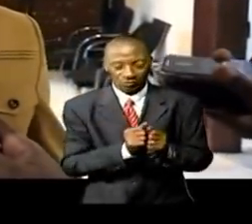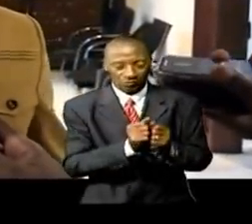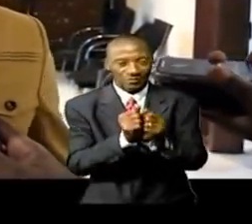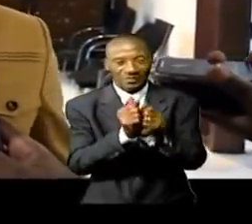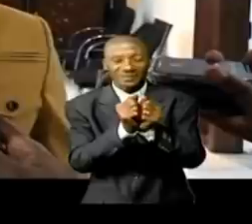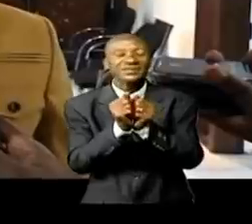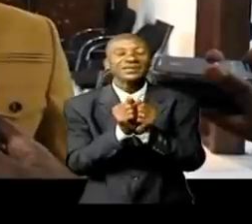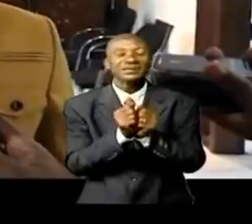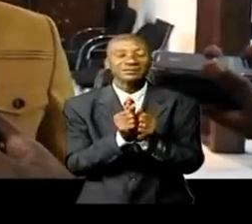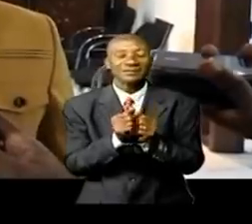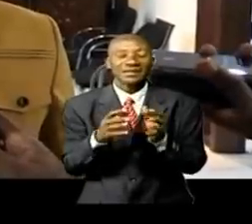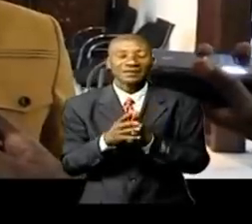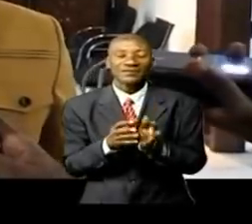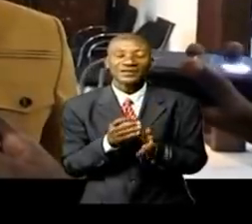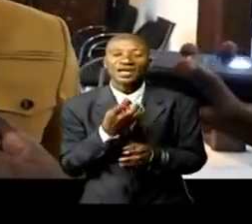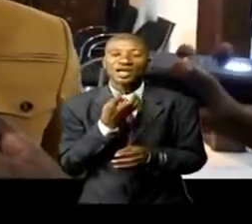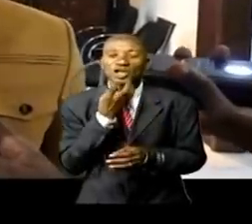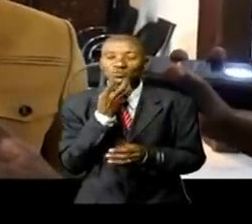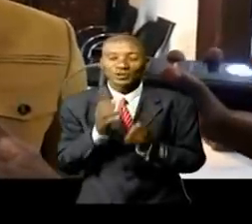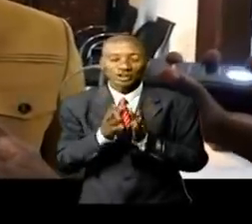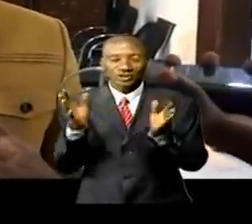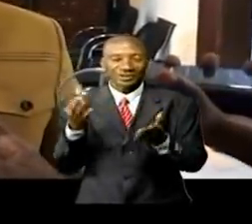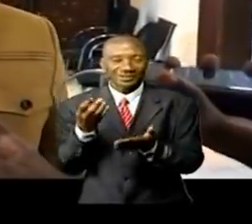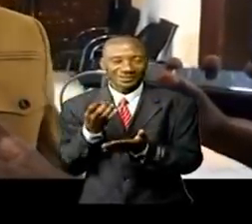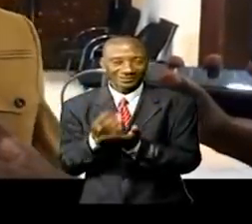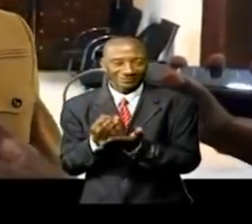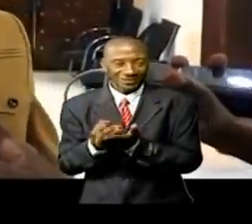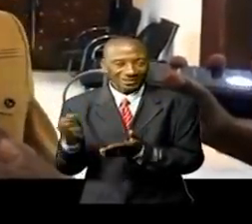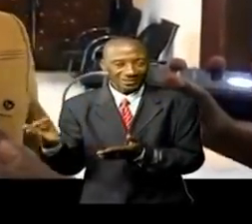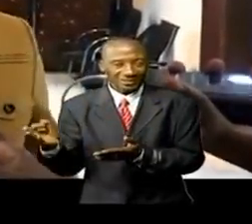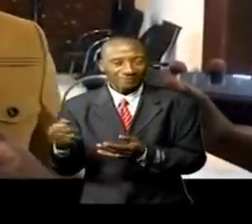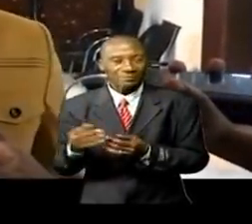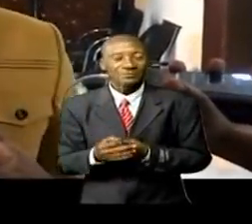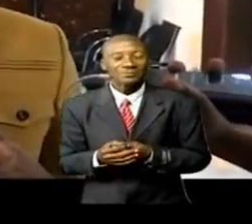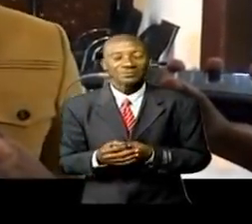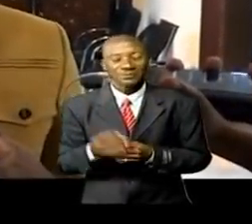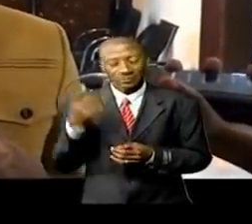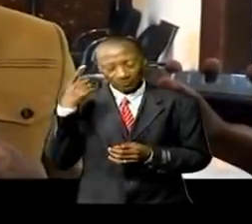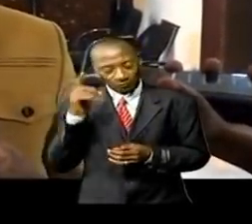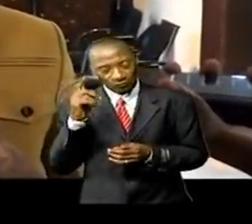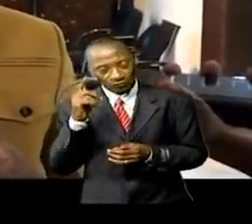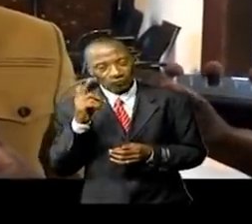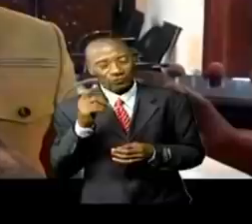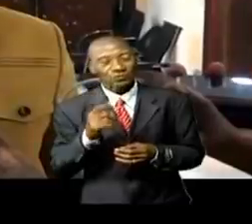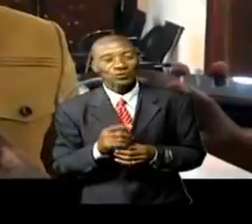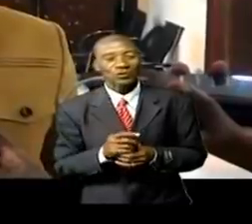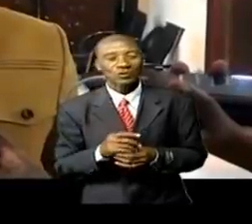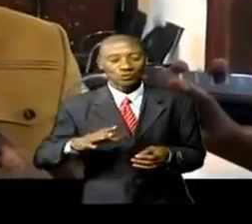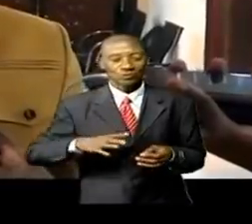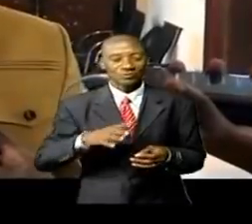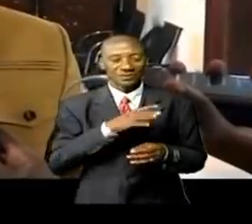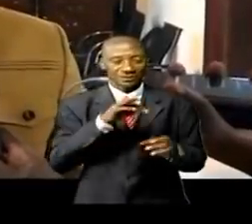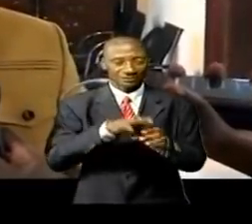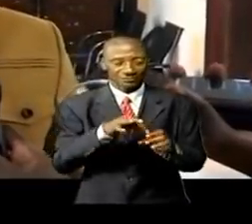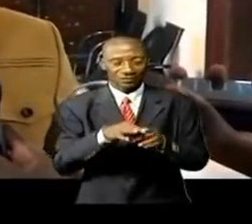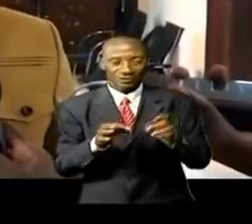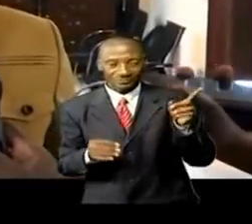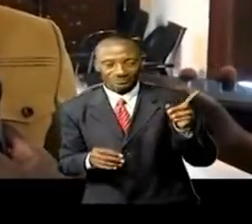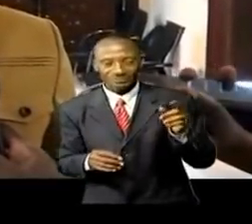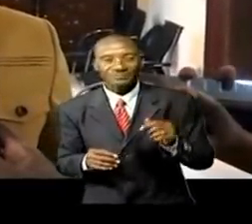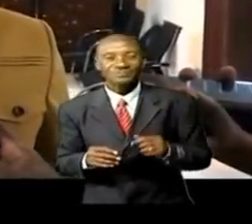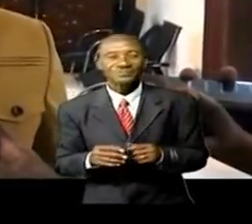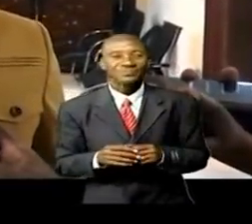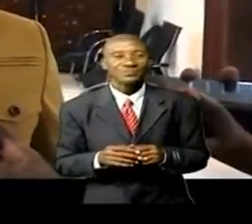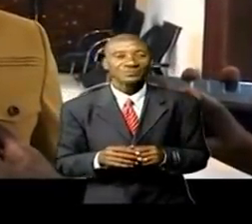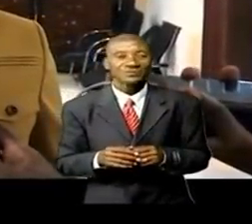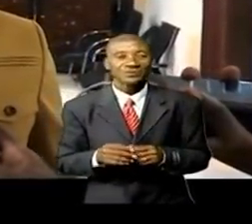des finances au profit de la centrale électorale de notre pays, encadrement et accompagnement sur